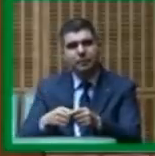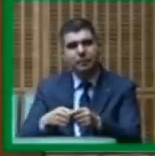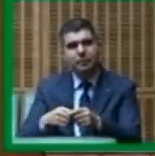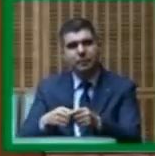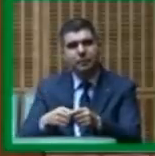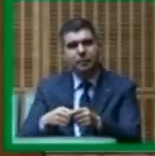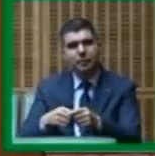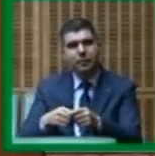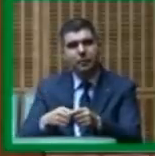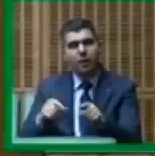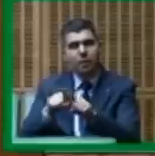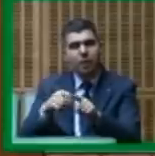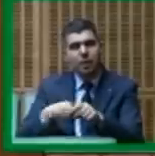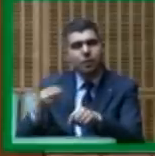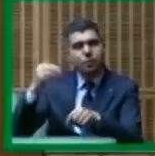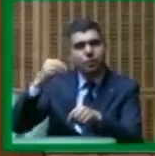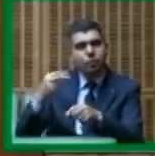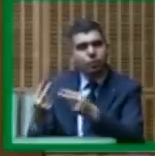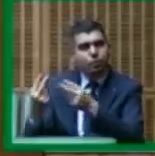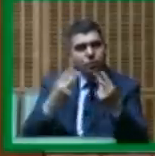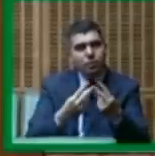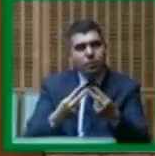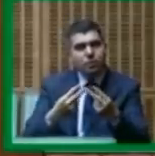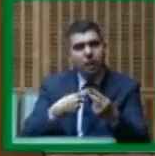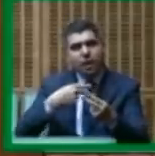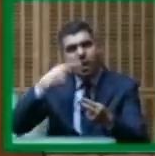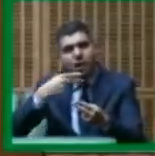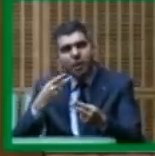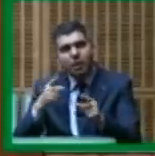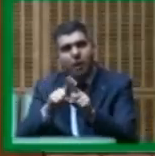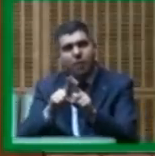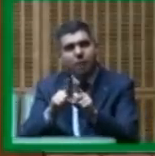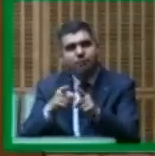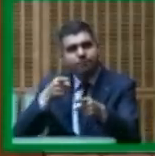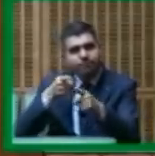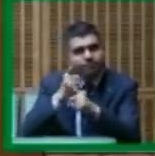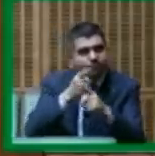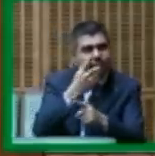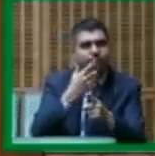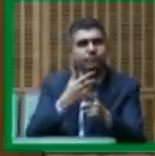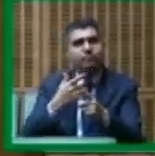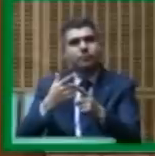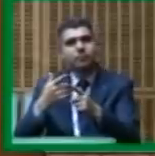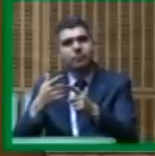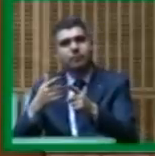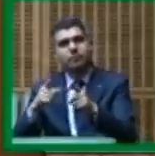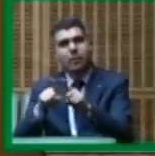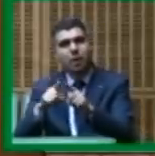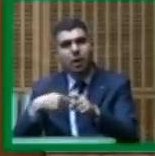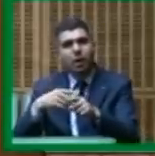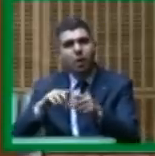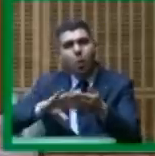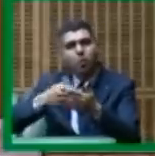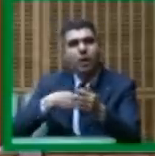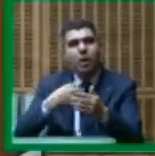نبدا نواجه الكلام ديالكم بكلام يفيد اننا في جنه خضراء